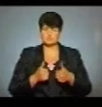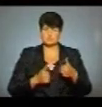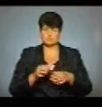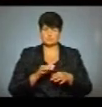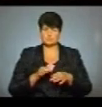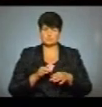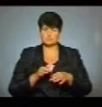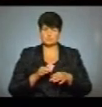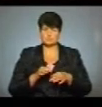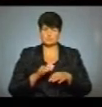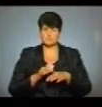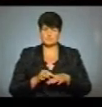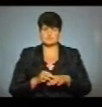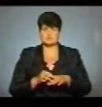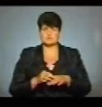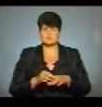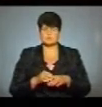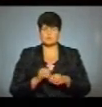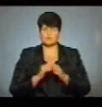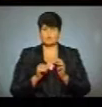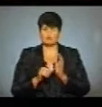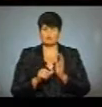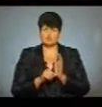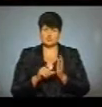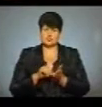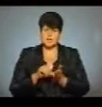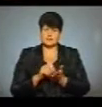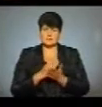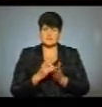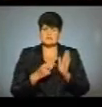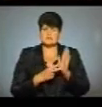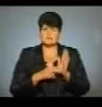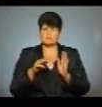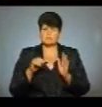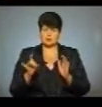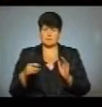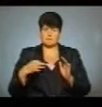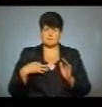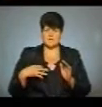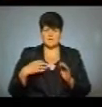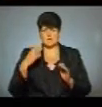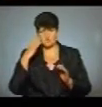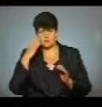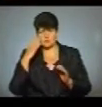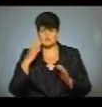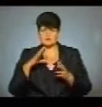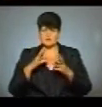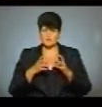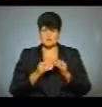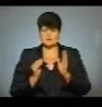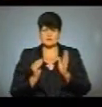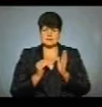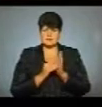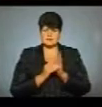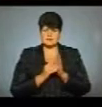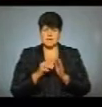грає 7 турів. Тур – це 2 партії. Білими, чорними. Результат ставиться за